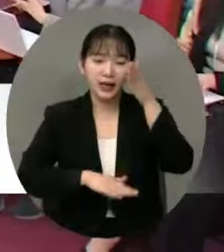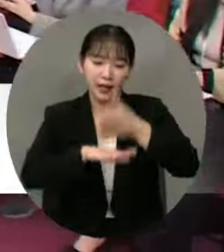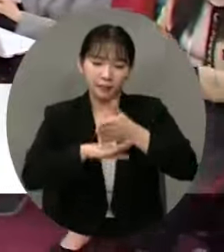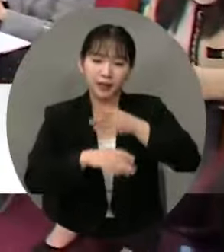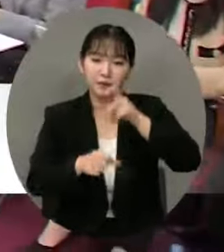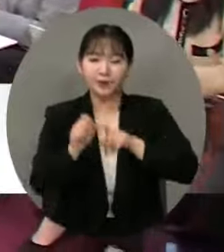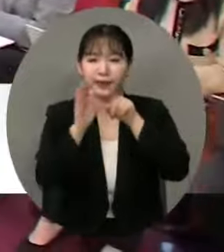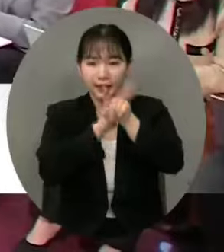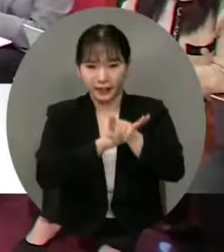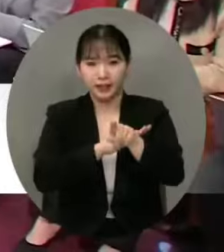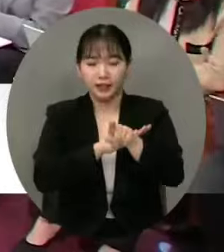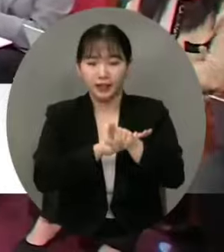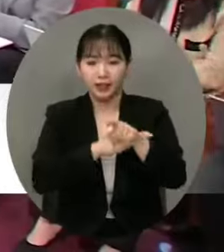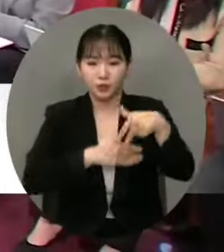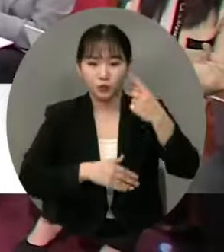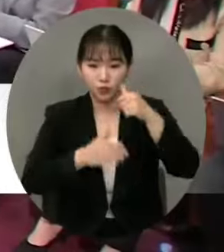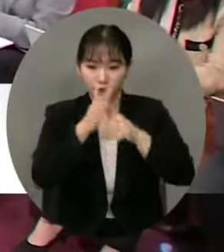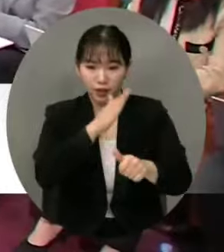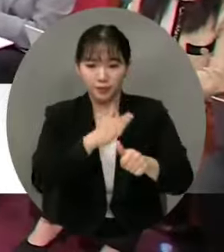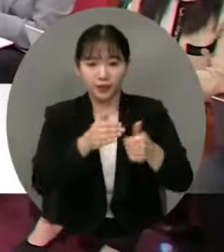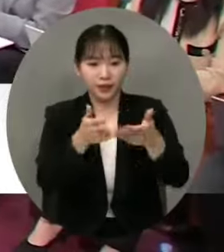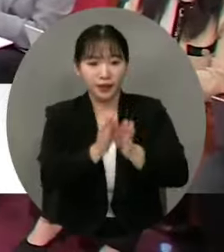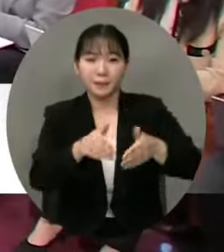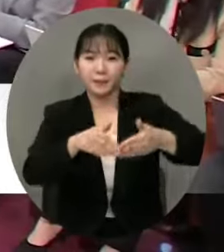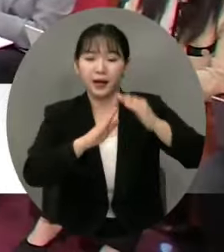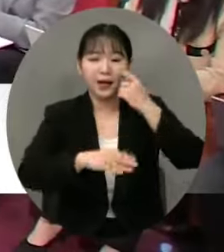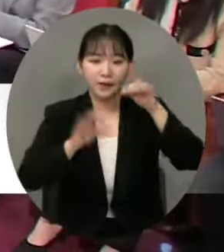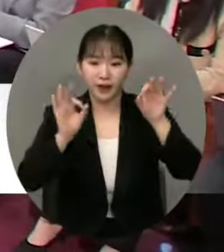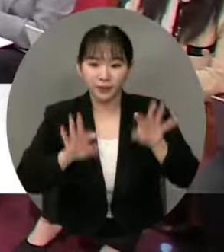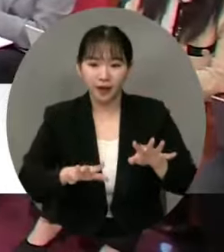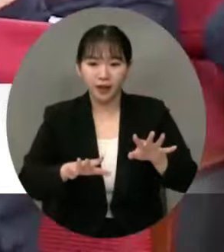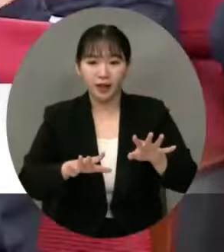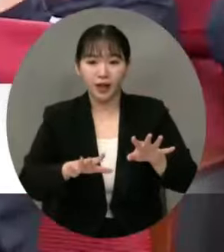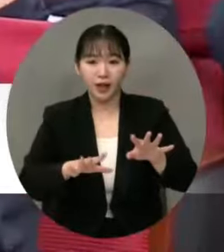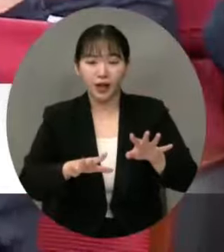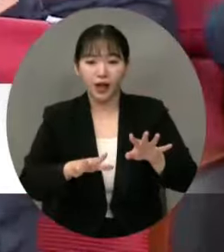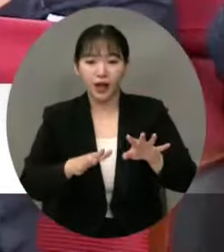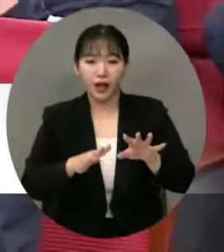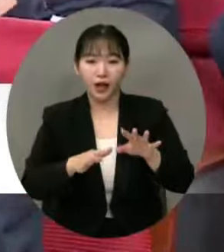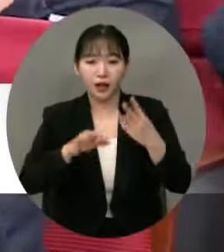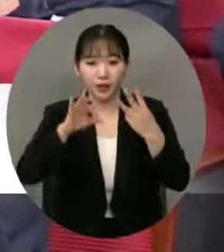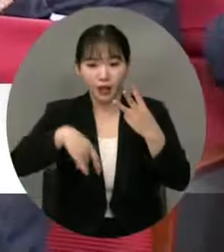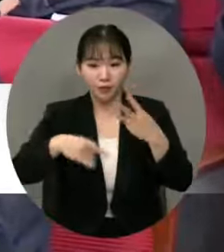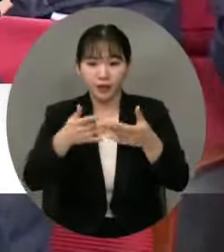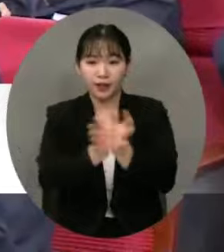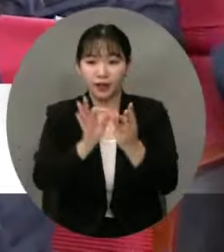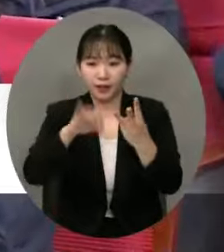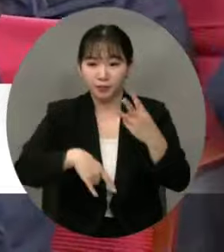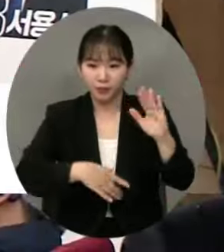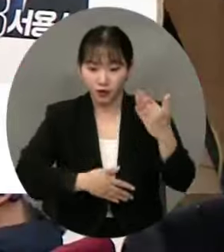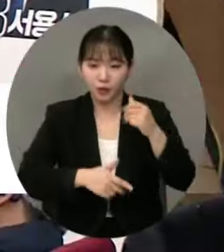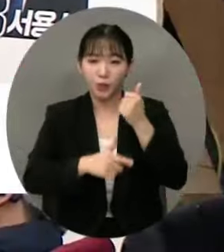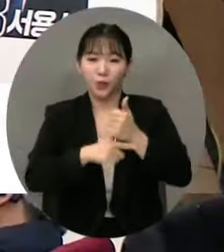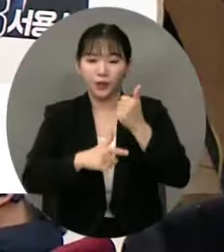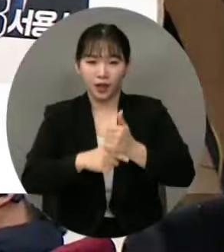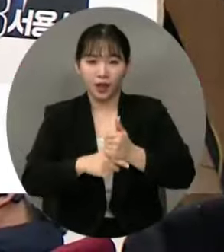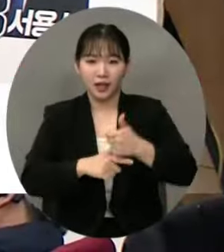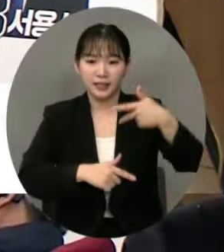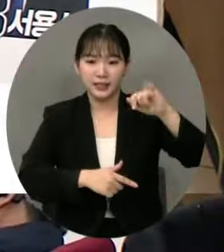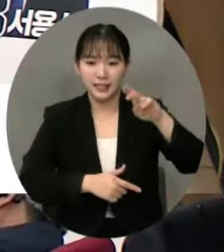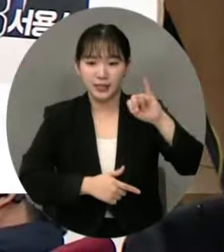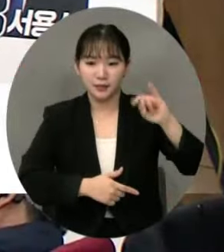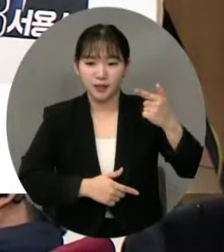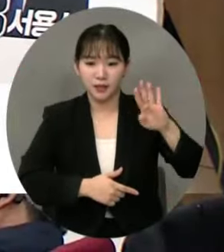방문합니다. 조국 대표 등은 창당 한 달 만에 원내 3당 등극에 발판이 된 호남의 이른바 지민